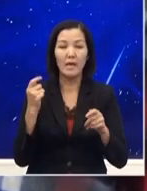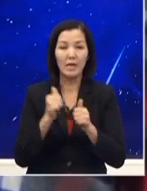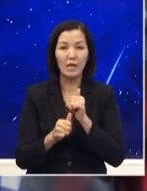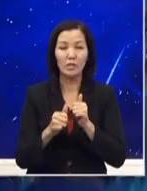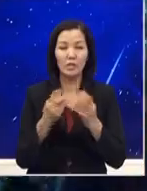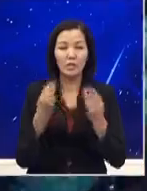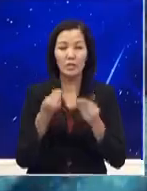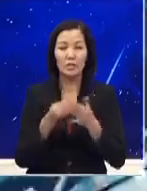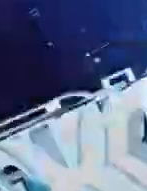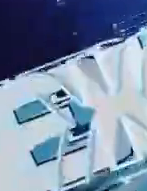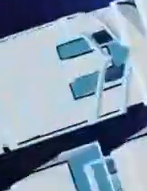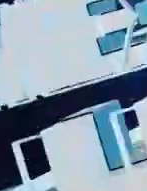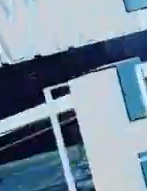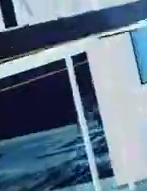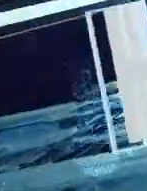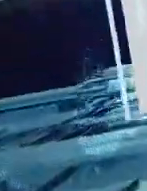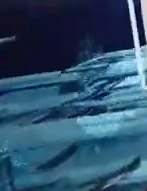счету.